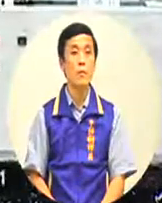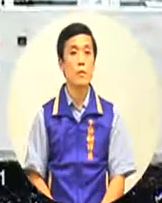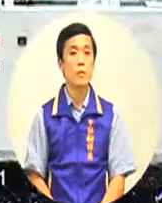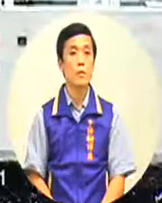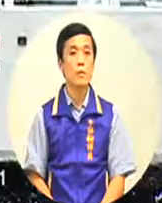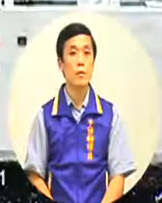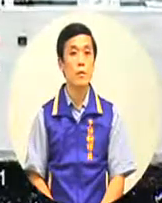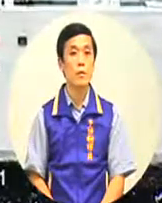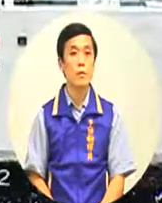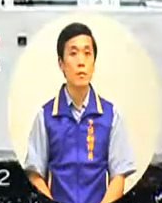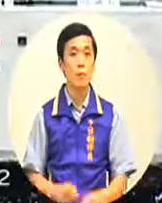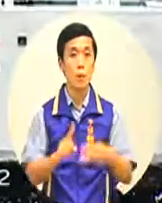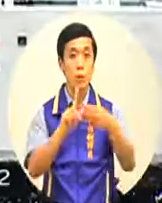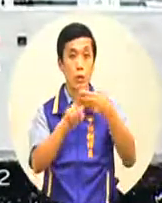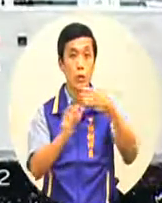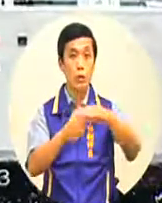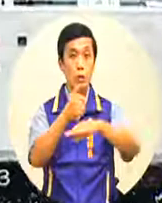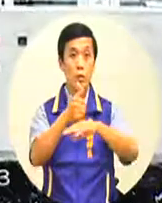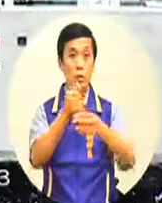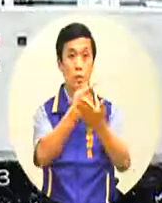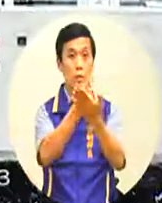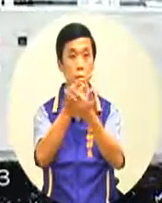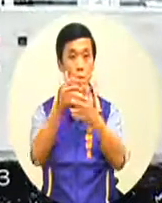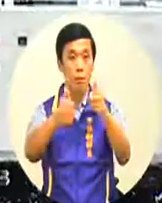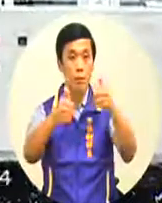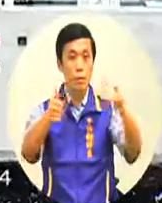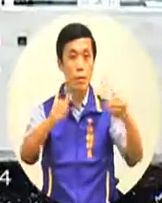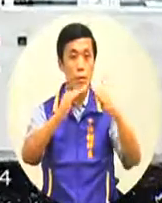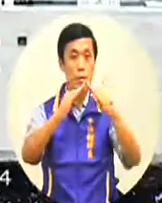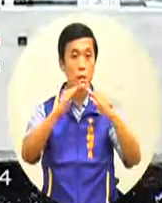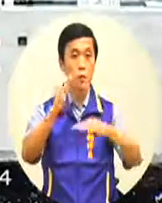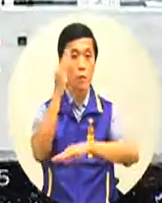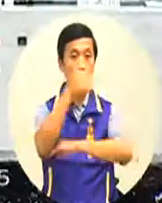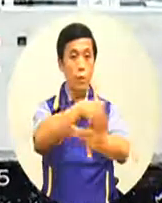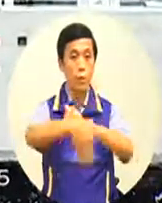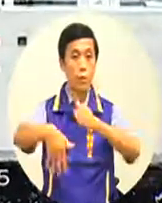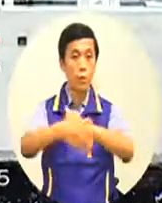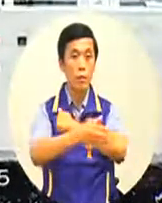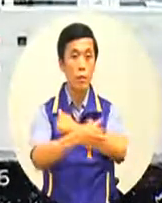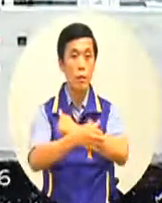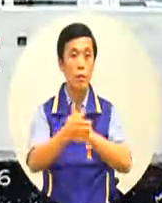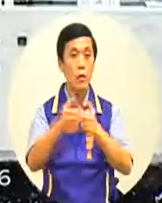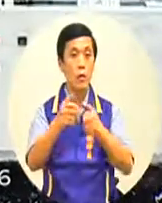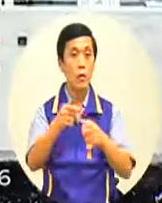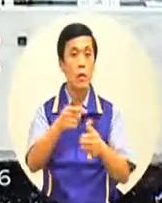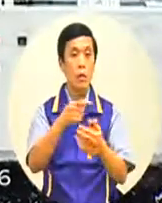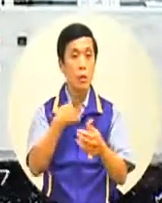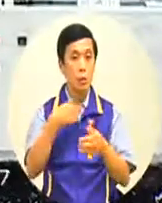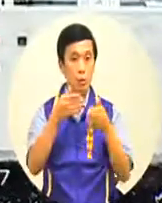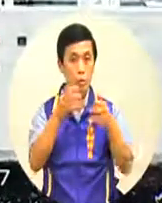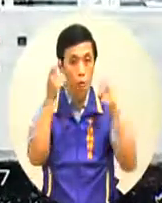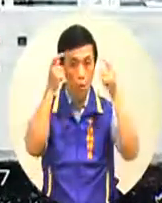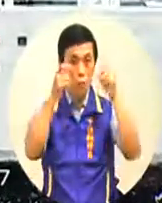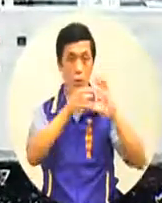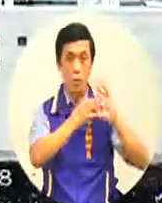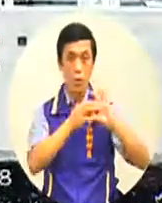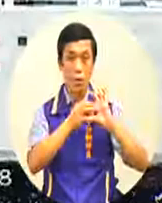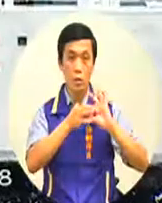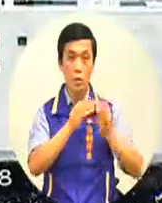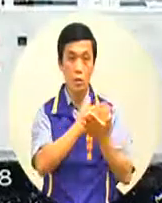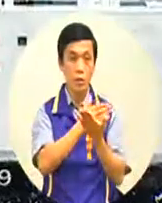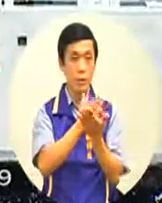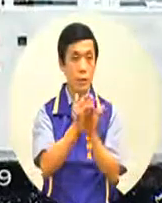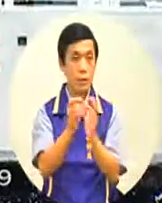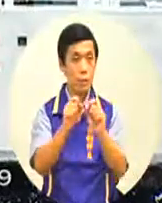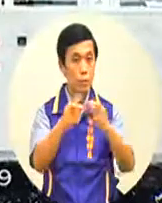好，那个主席、各位局处长、各位市府同仁，我想我关心高雄几个部分哈，那。